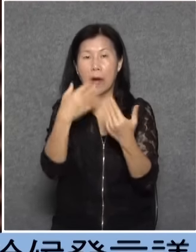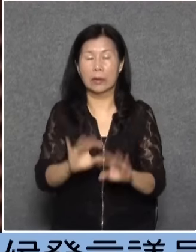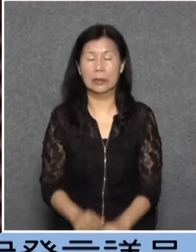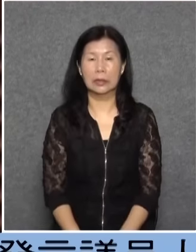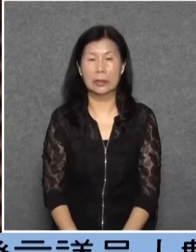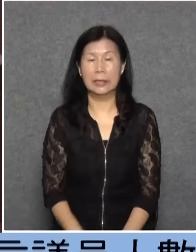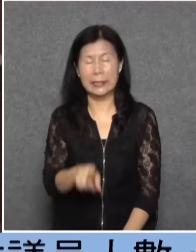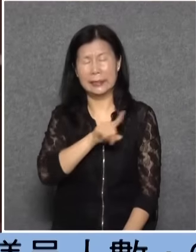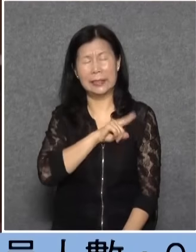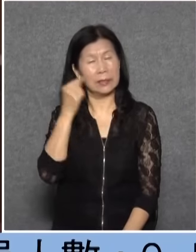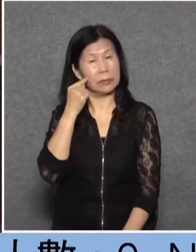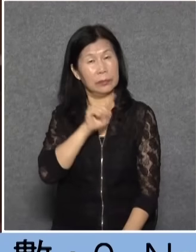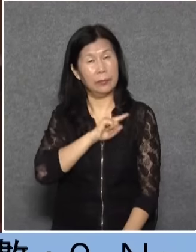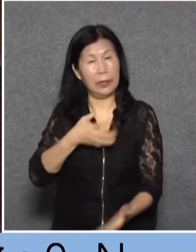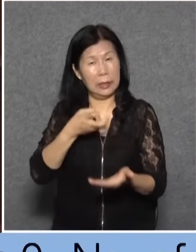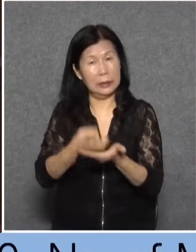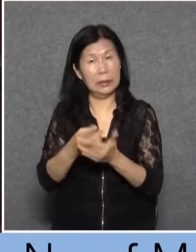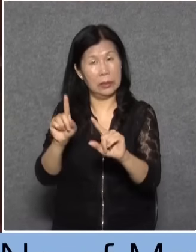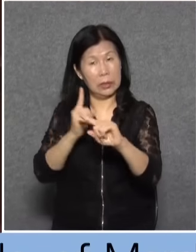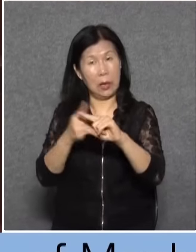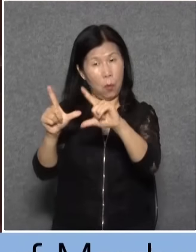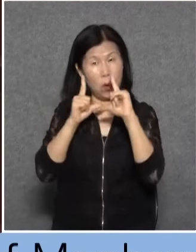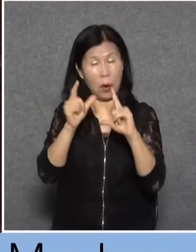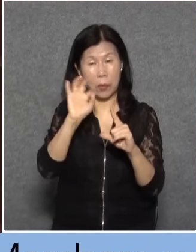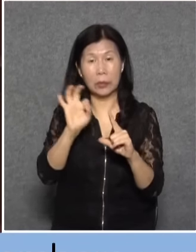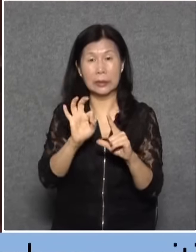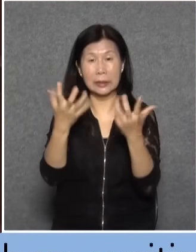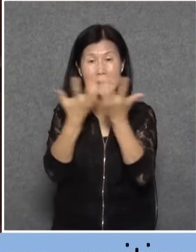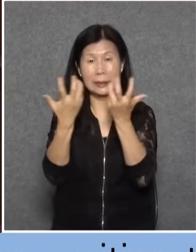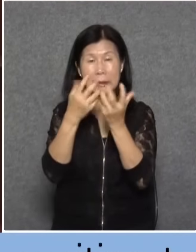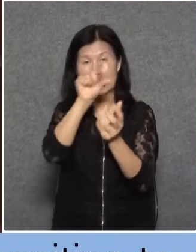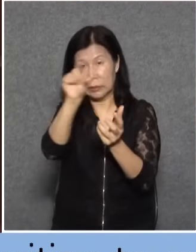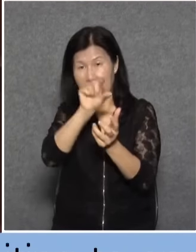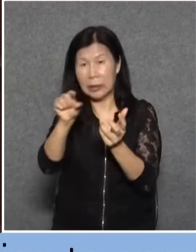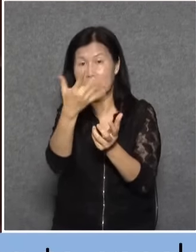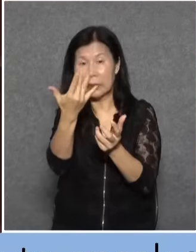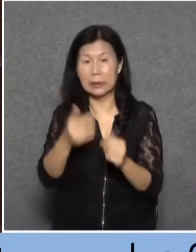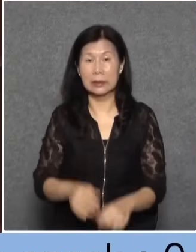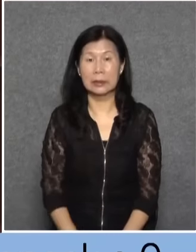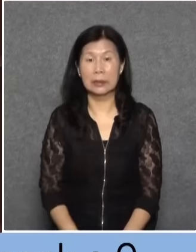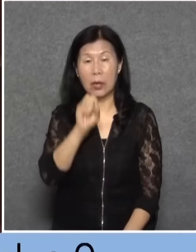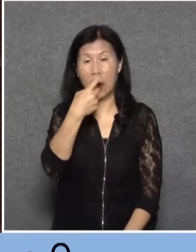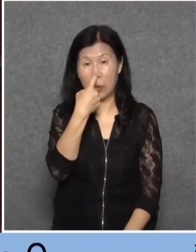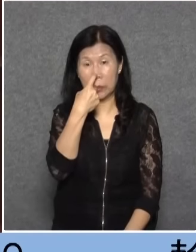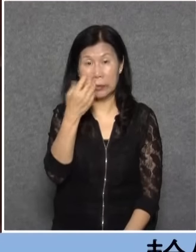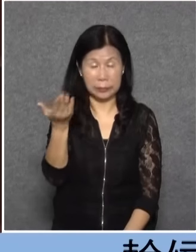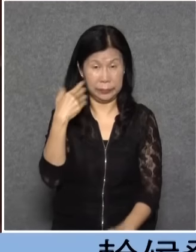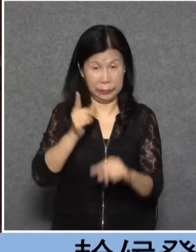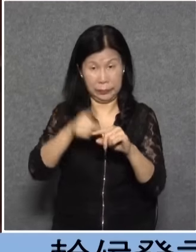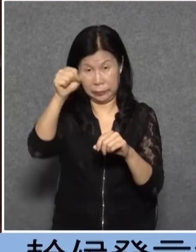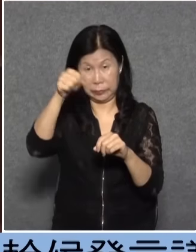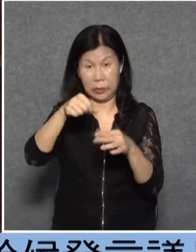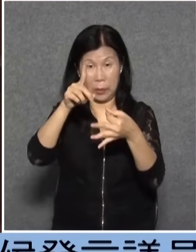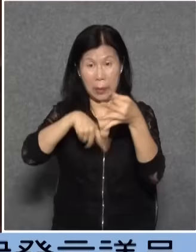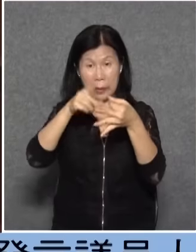去切實回應我的問題，數下個字數就得噶啦。好啦，你講英文，我哋不嬲認為嗰個英